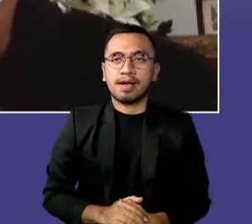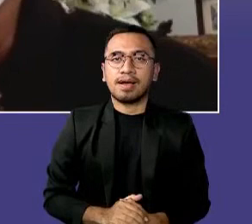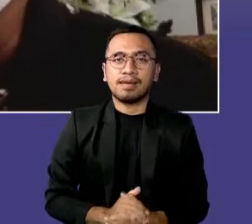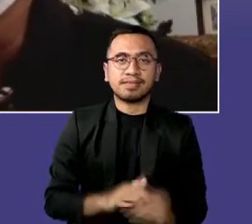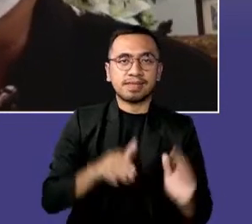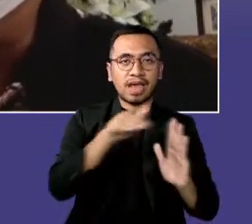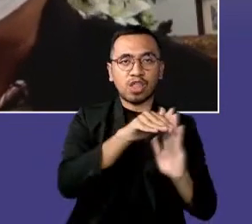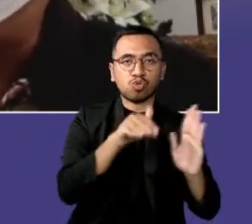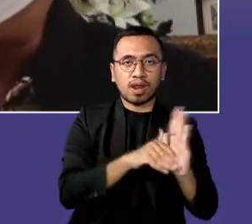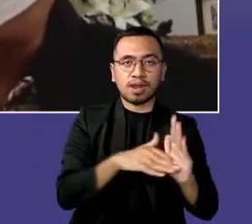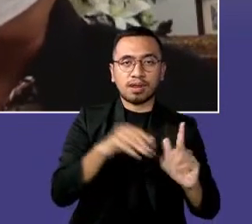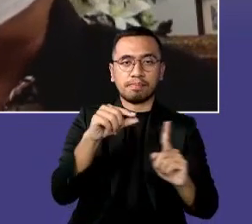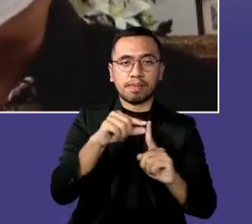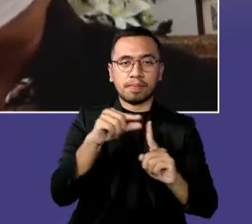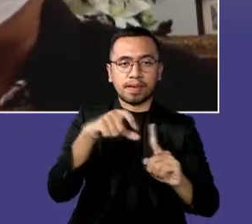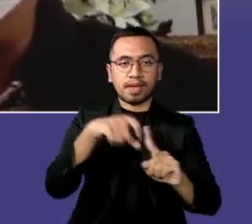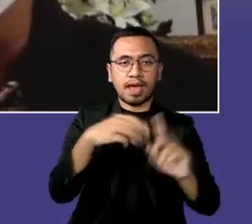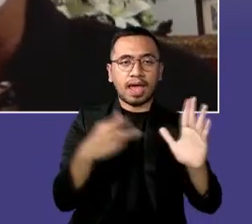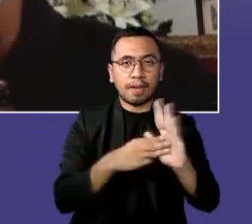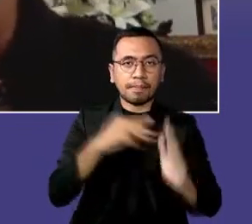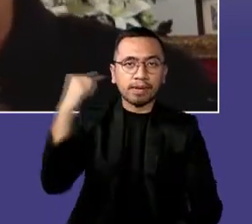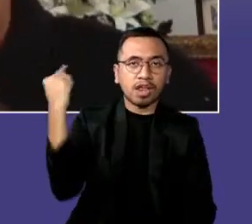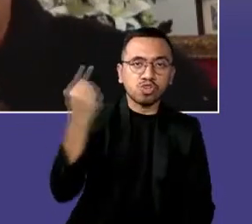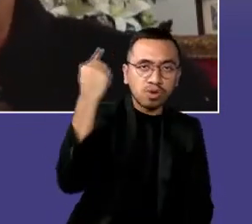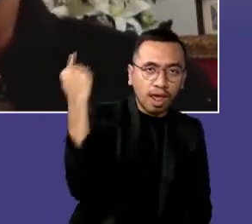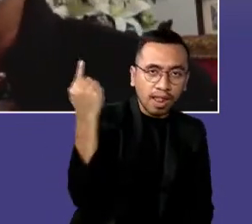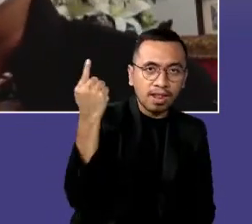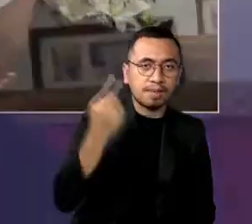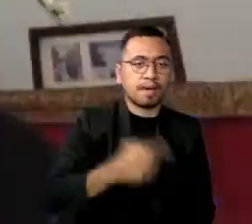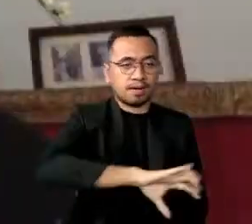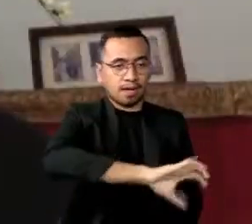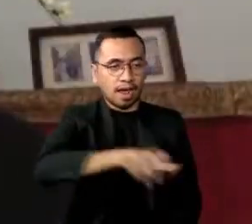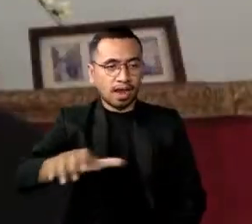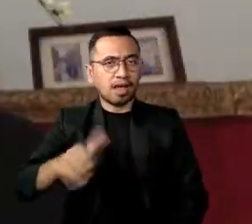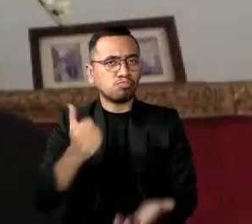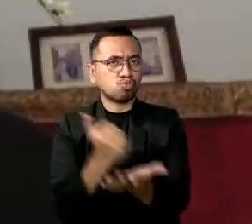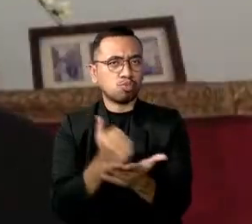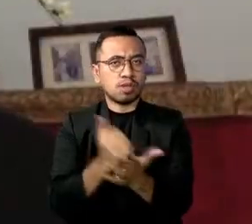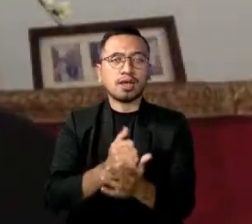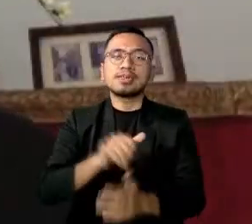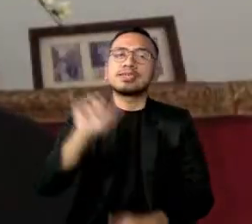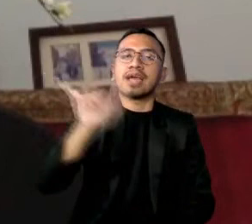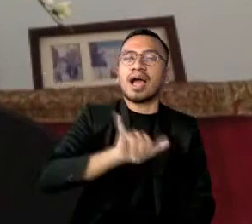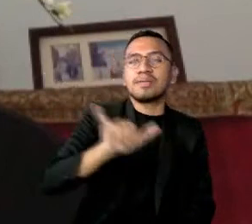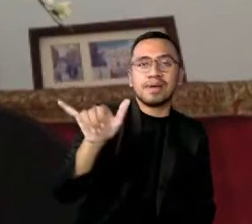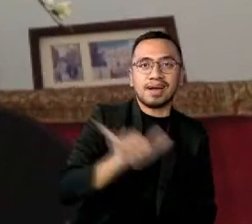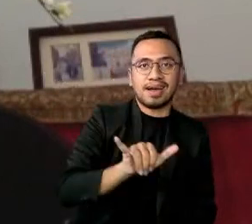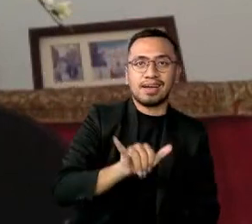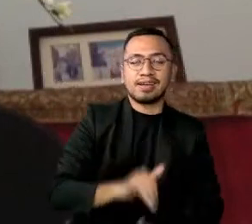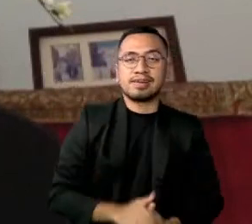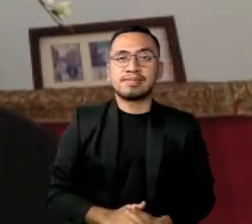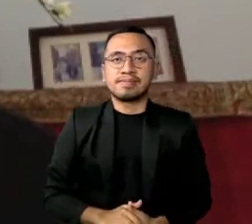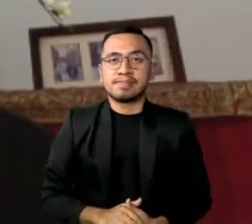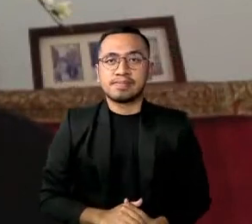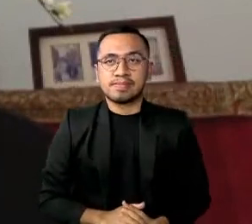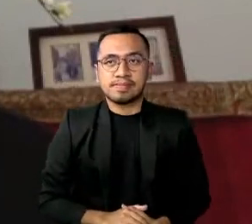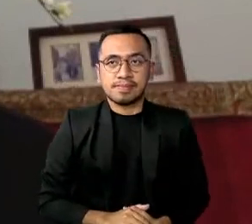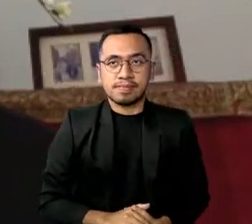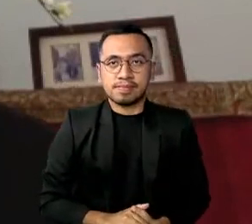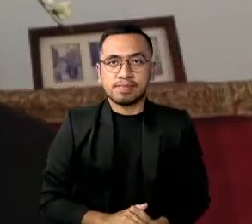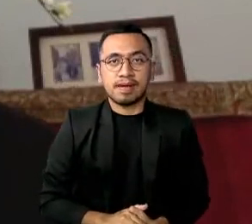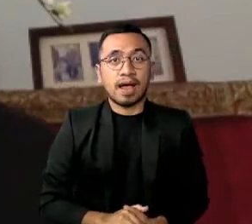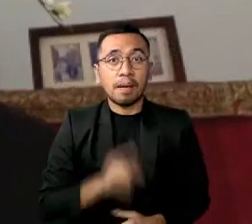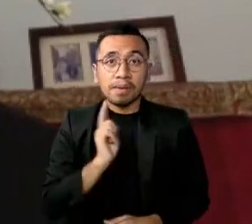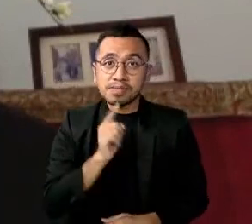nasional maupun di secara regional itu sebenarnya berbeda karena prinsipnya penanggulangan ini adalah bagaimana kita